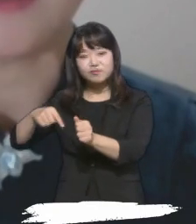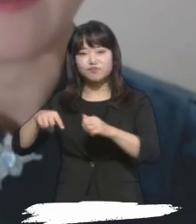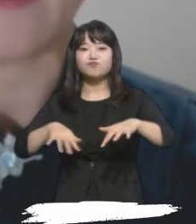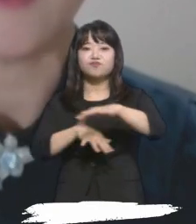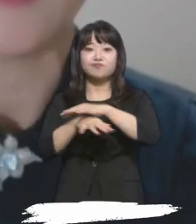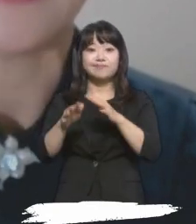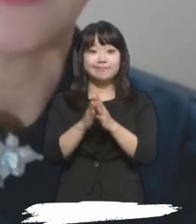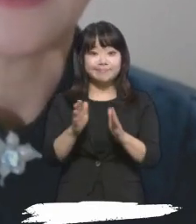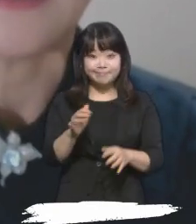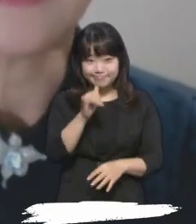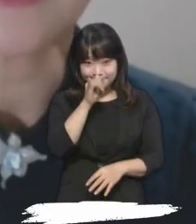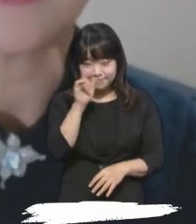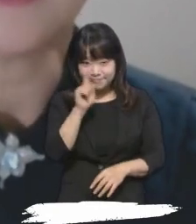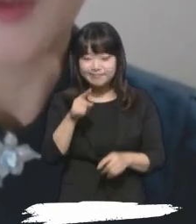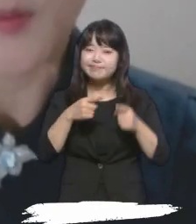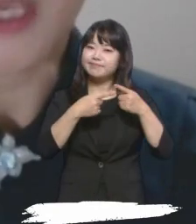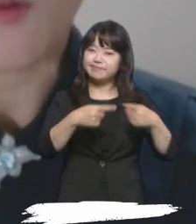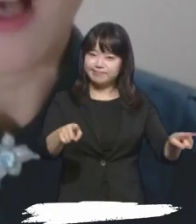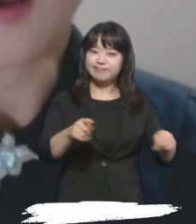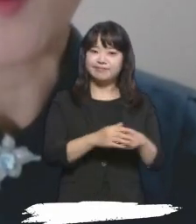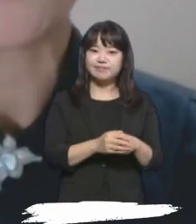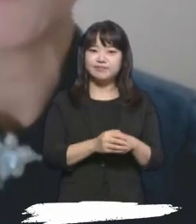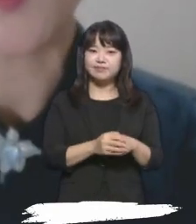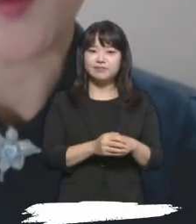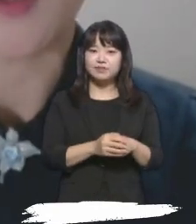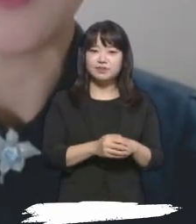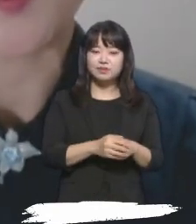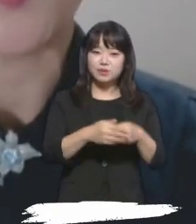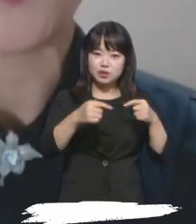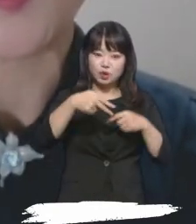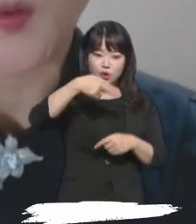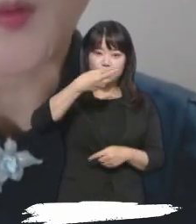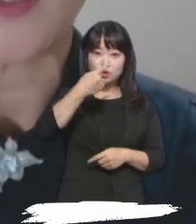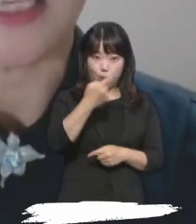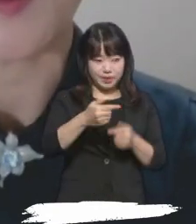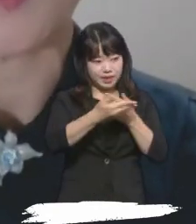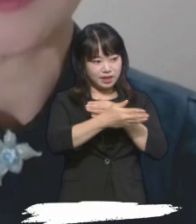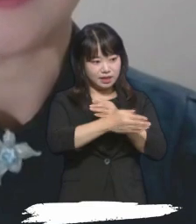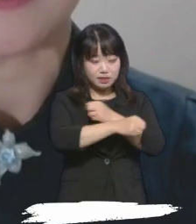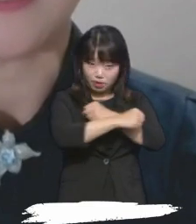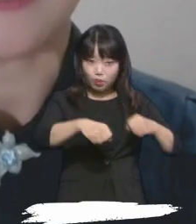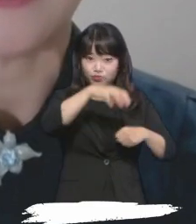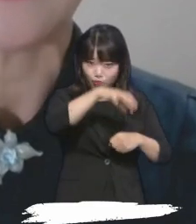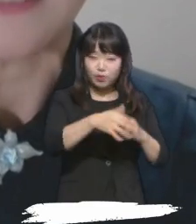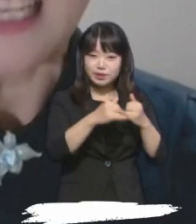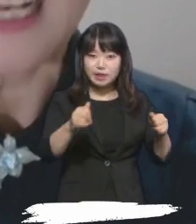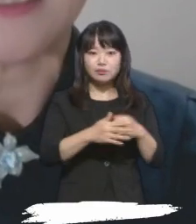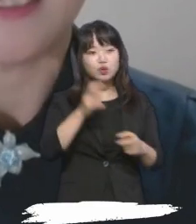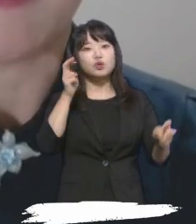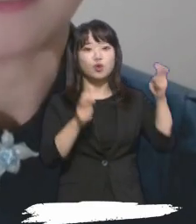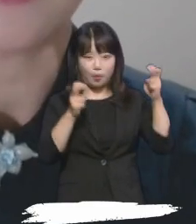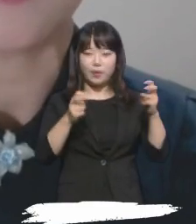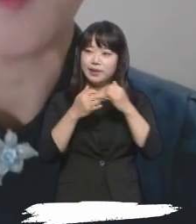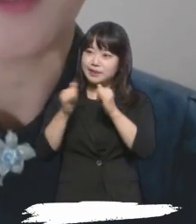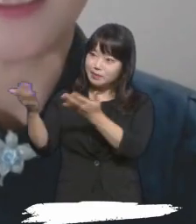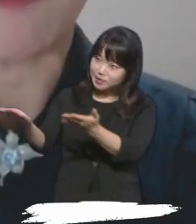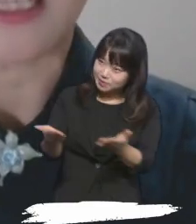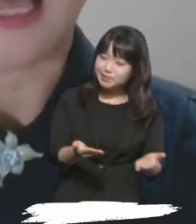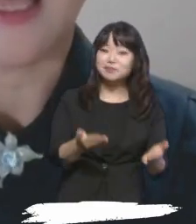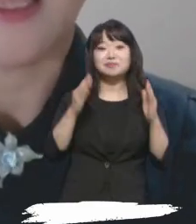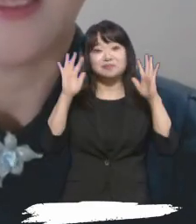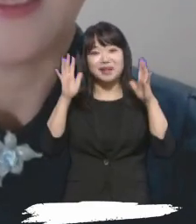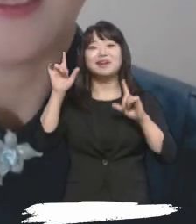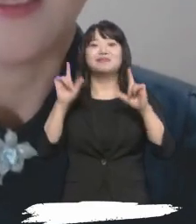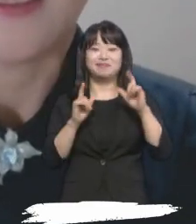운영되고 있는데요. 1층은 로비와 공용 공간으로 로봇 인공지능이 인간을 맞이하는